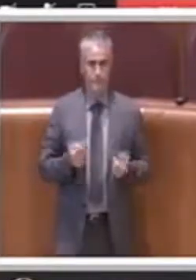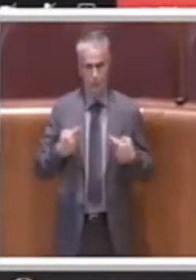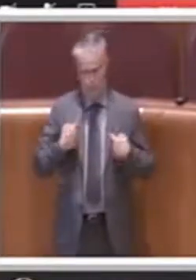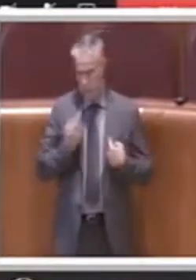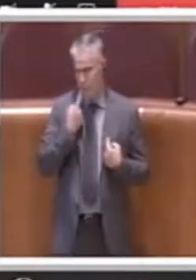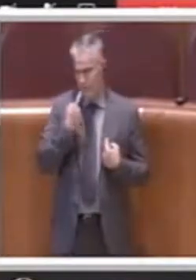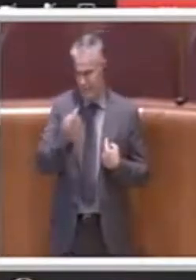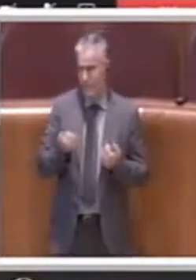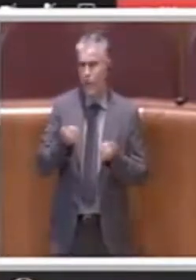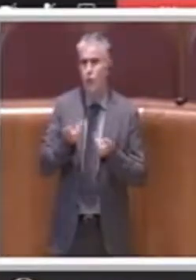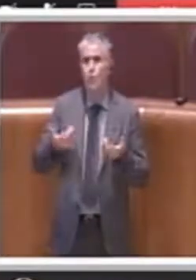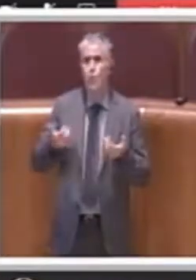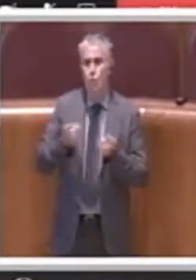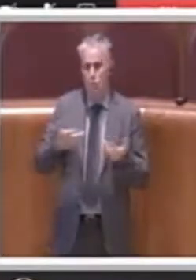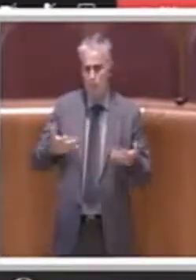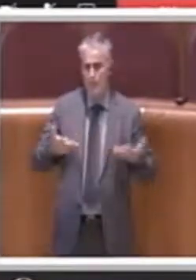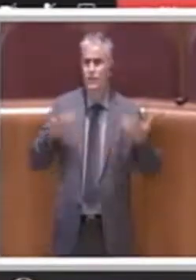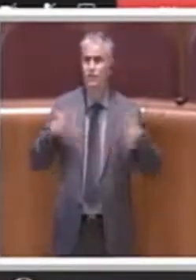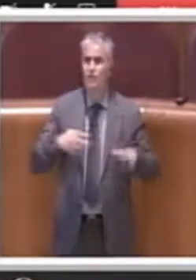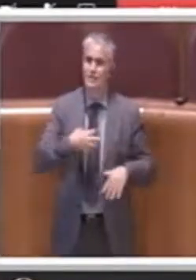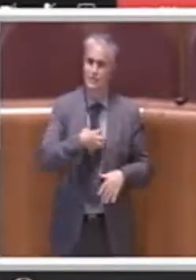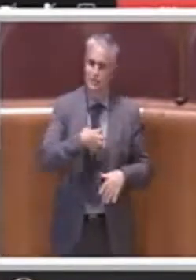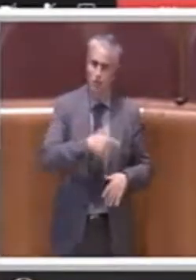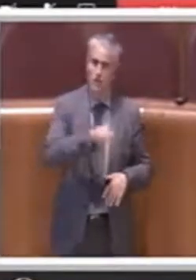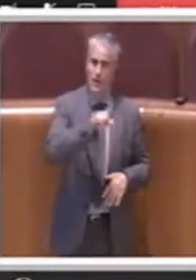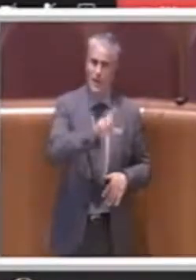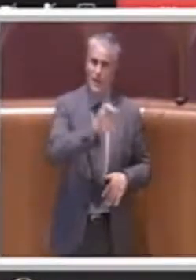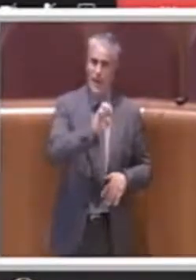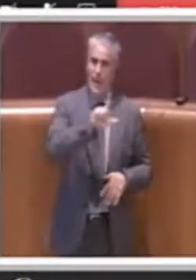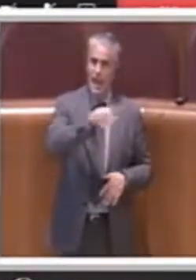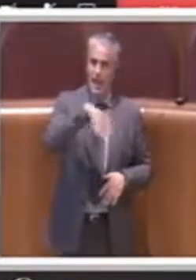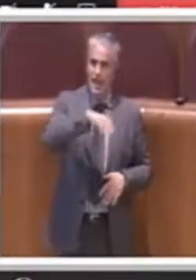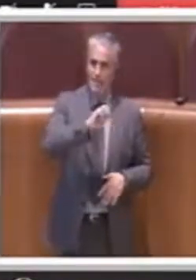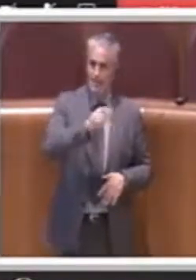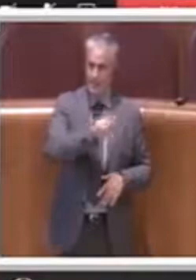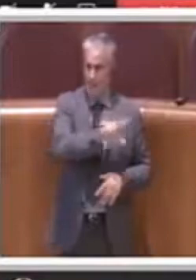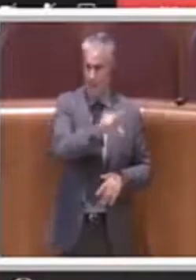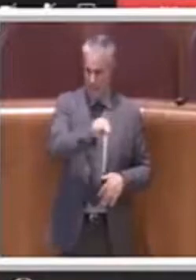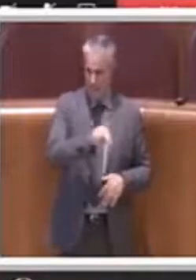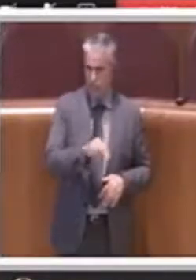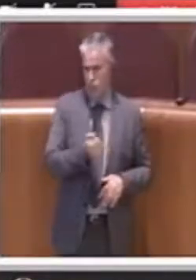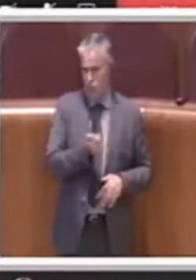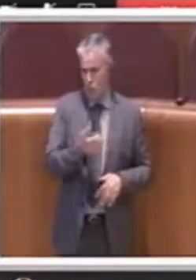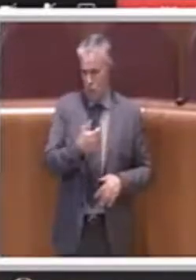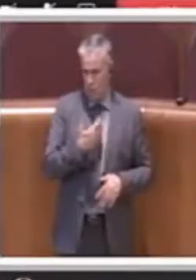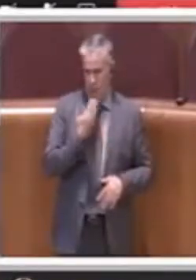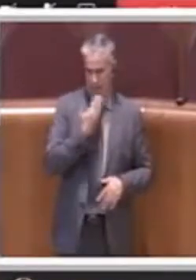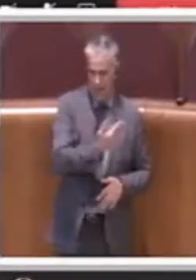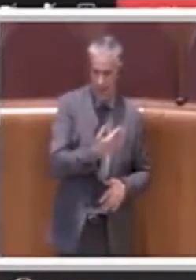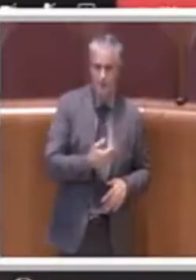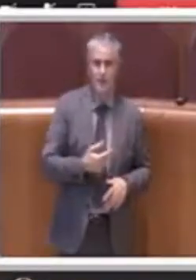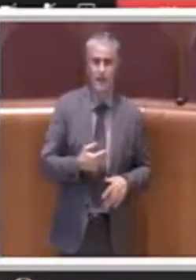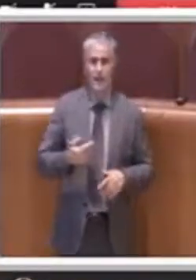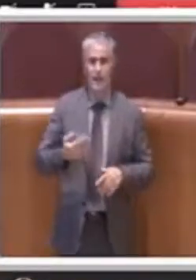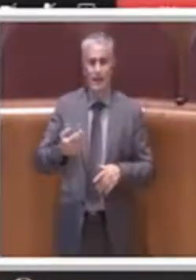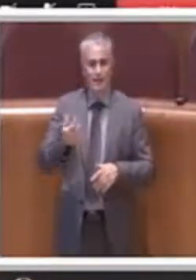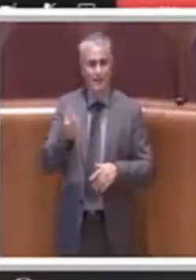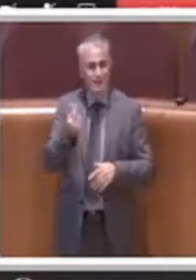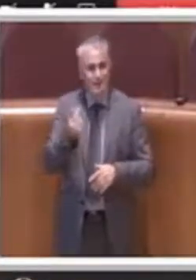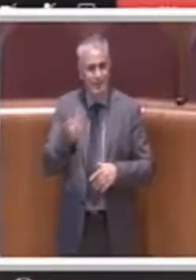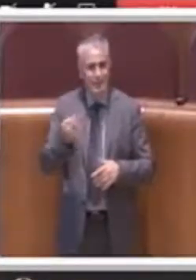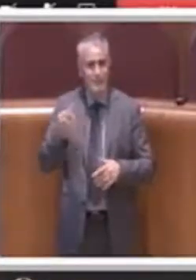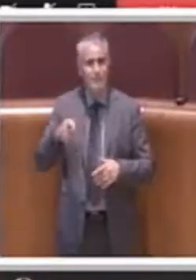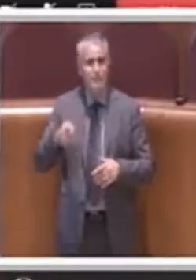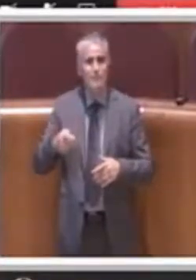già esposto l'assessore Lemmetti, che ringrazio, ad esempio per la parte corrente, come si è ovviato